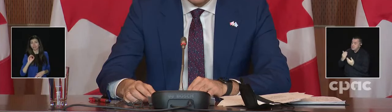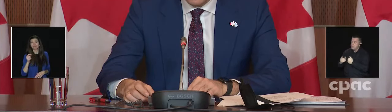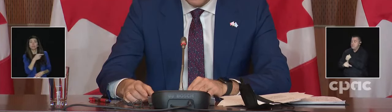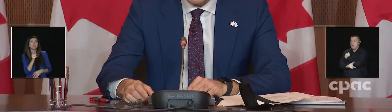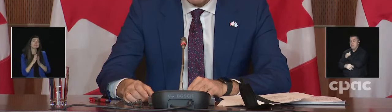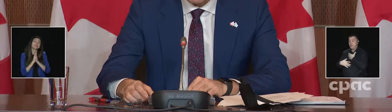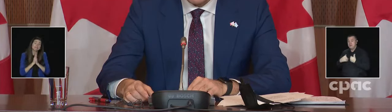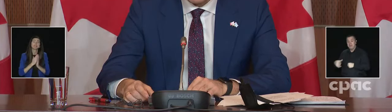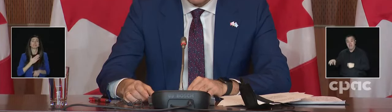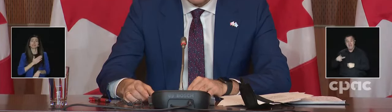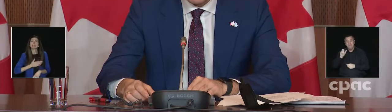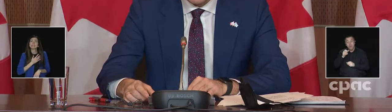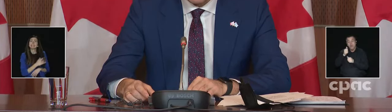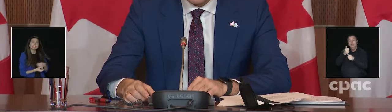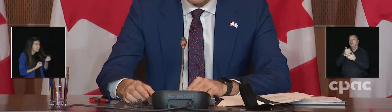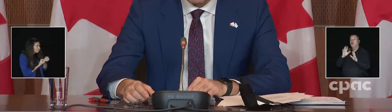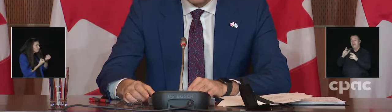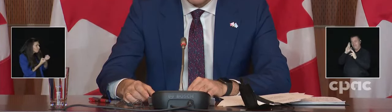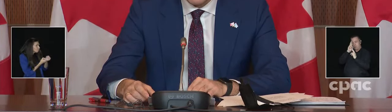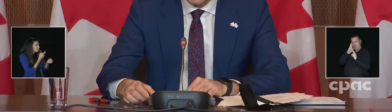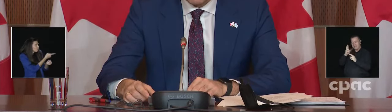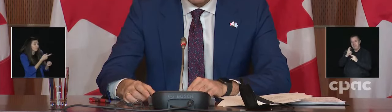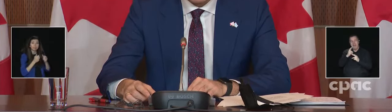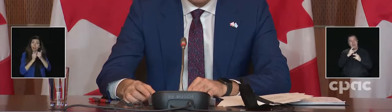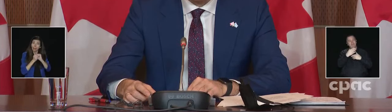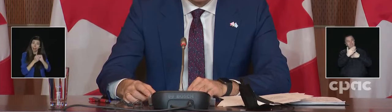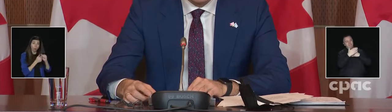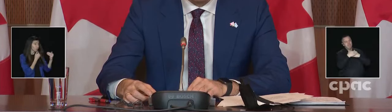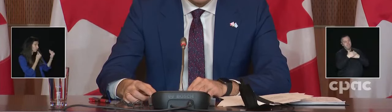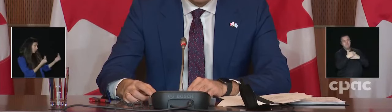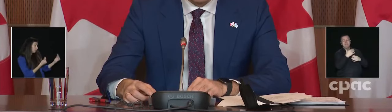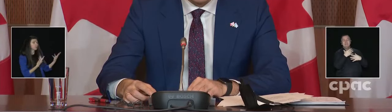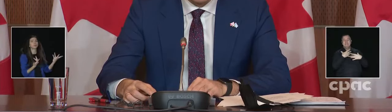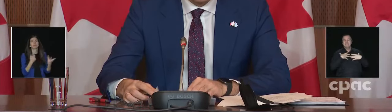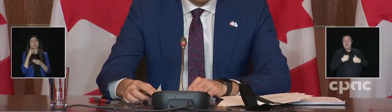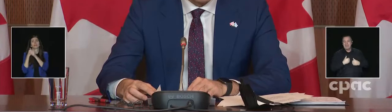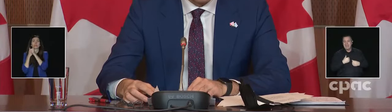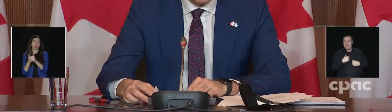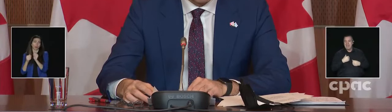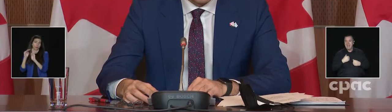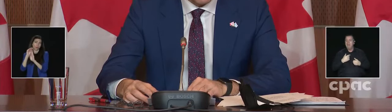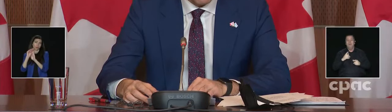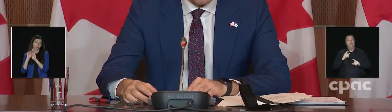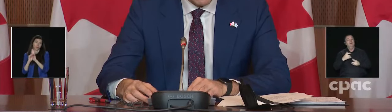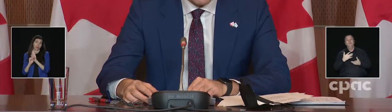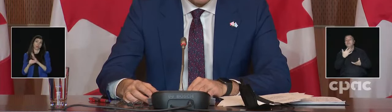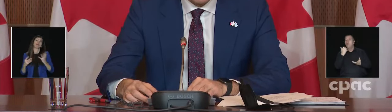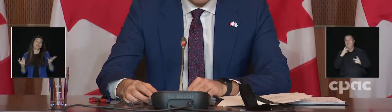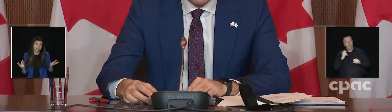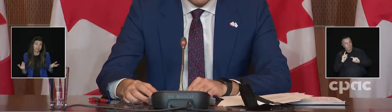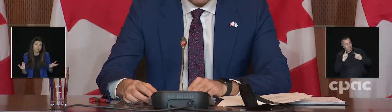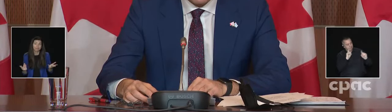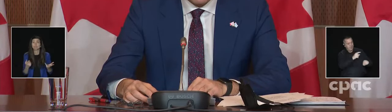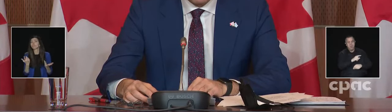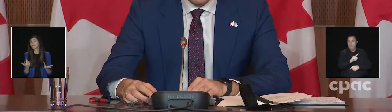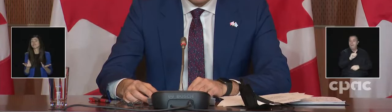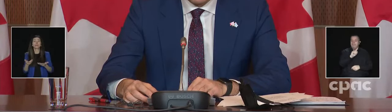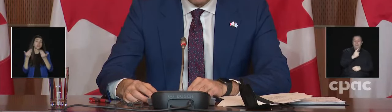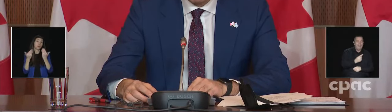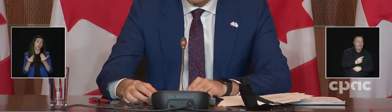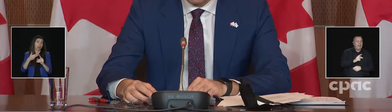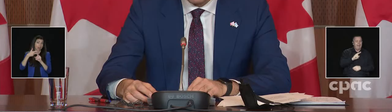santé en respectant les consignes de la santé publique et en nous faisant vacciner, que ce soit pour notre première, notre